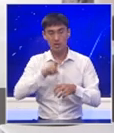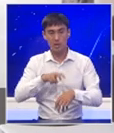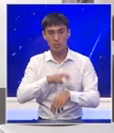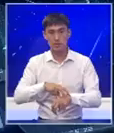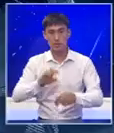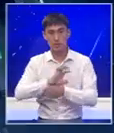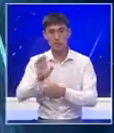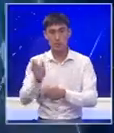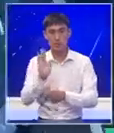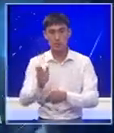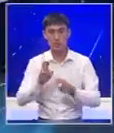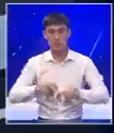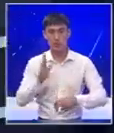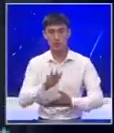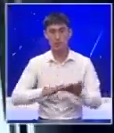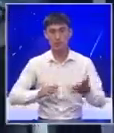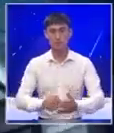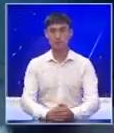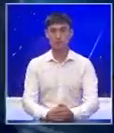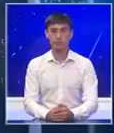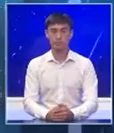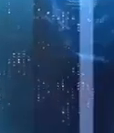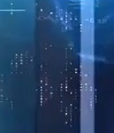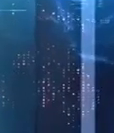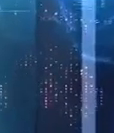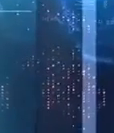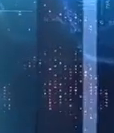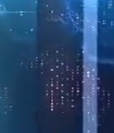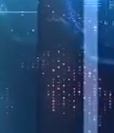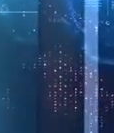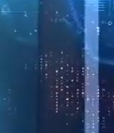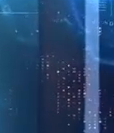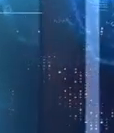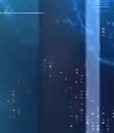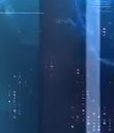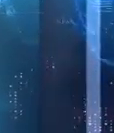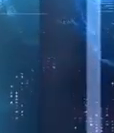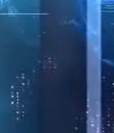комиссия қарауына жіберіледі. Жазира Исаева, Ержан Дүйсен, Жетісу телеарнасы, Алматы облысынан.